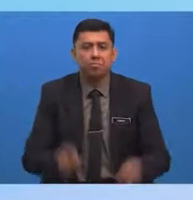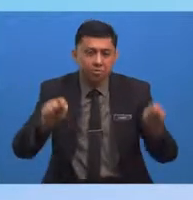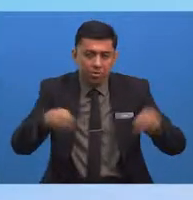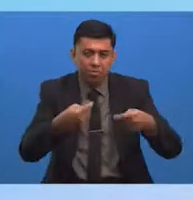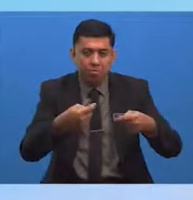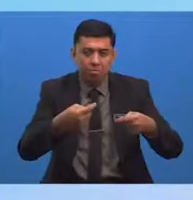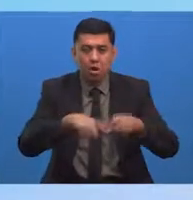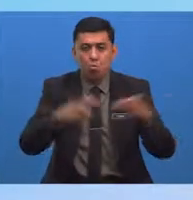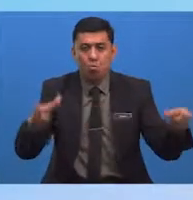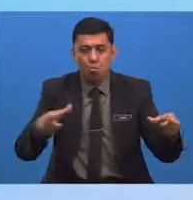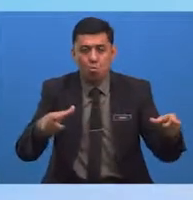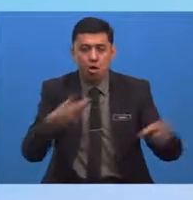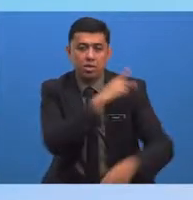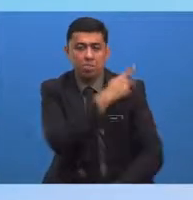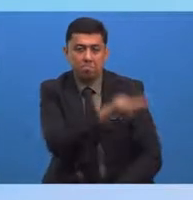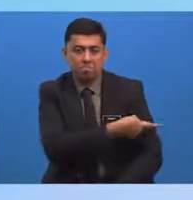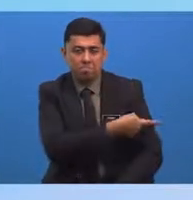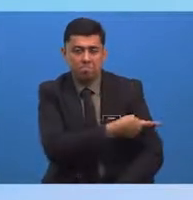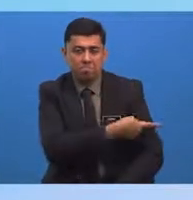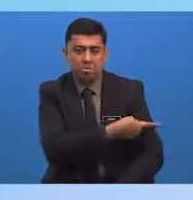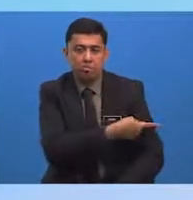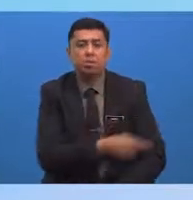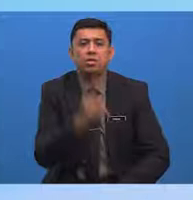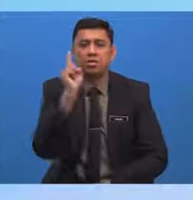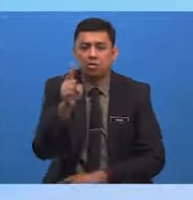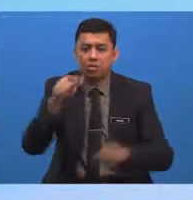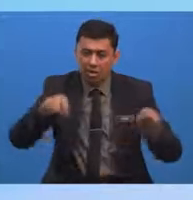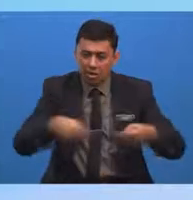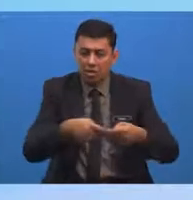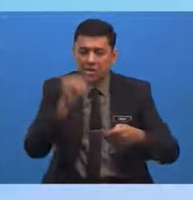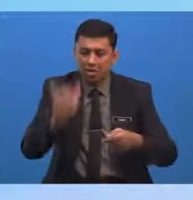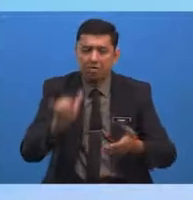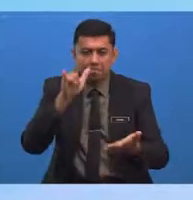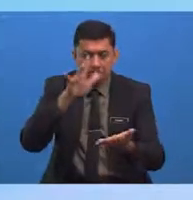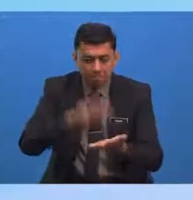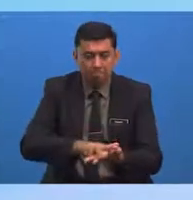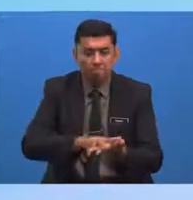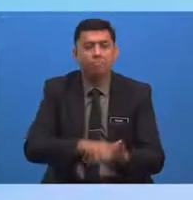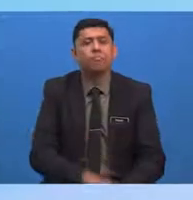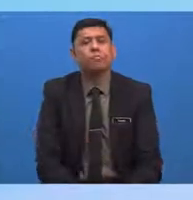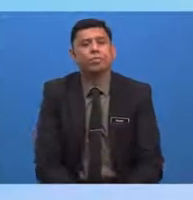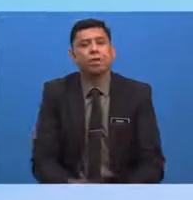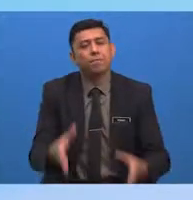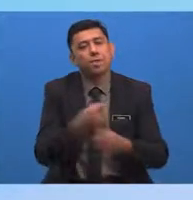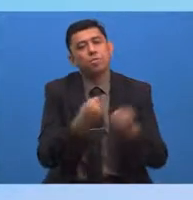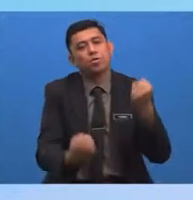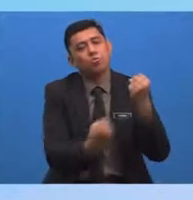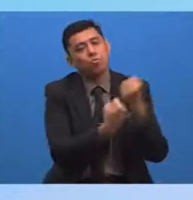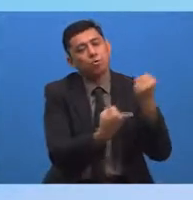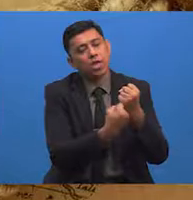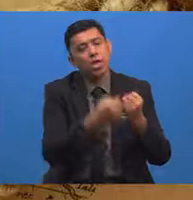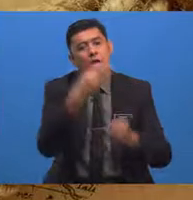Tindakan meluaskan kuasa di kawasan orang Iban ini dianggap satu tindakan yang sah dan mendapat sokongan